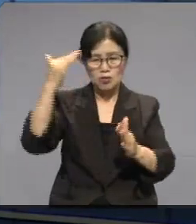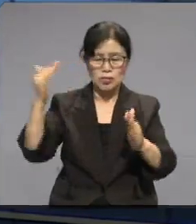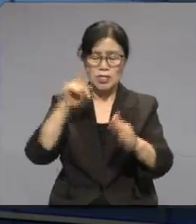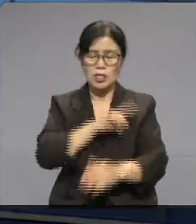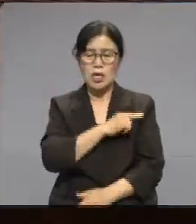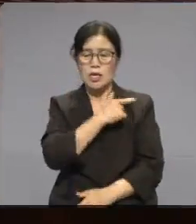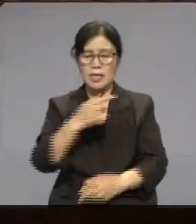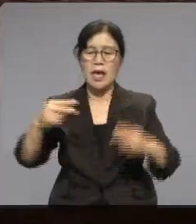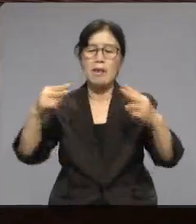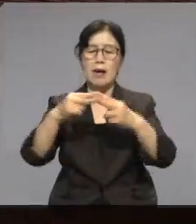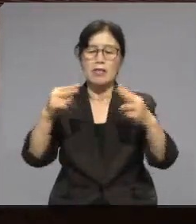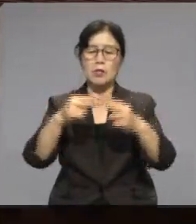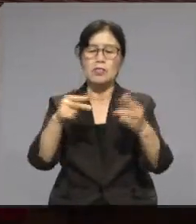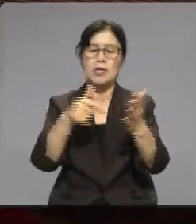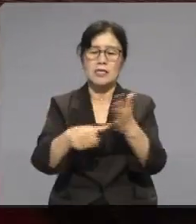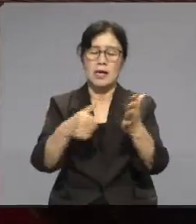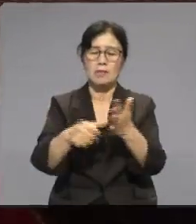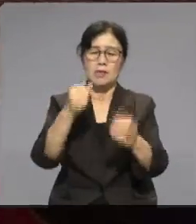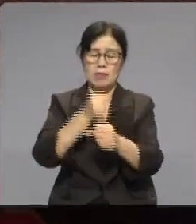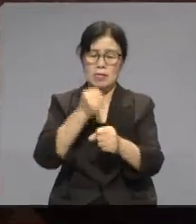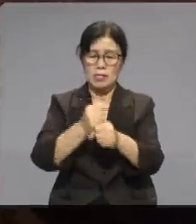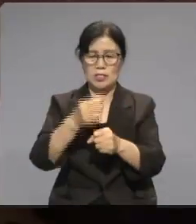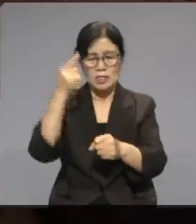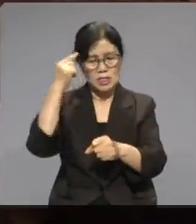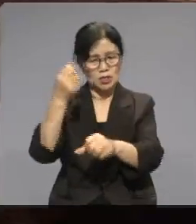규모 반도체 장비 제조업체